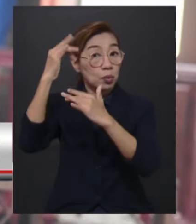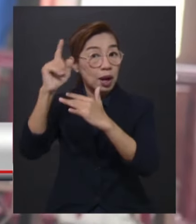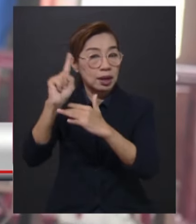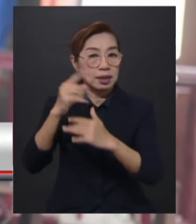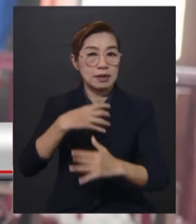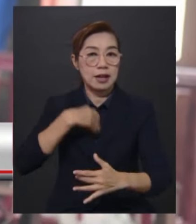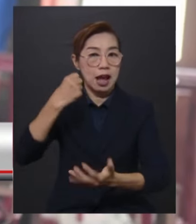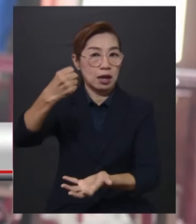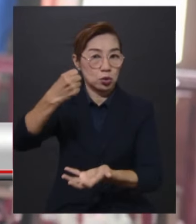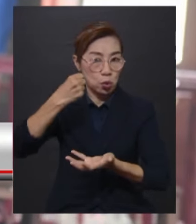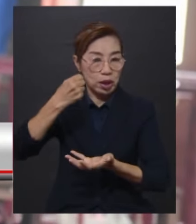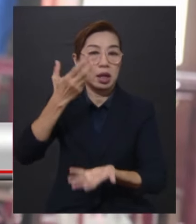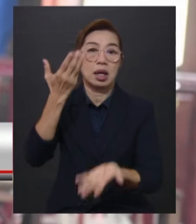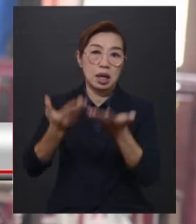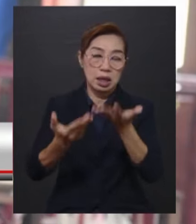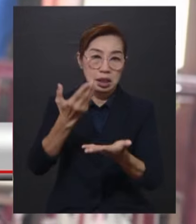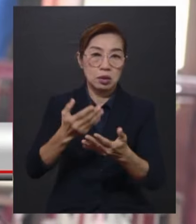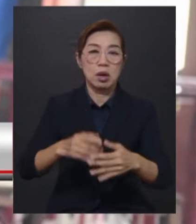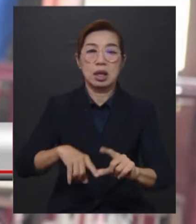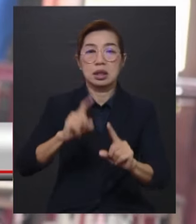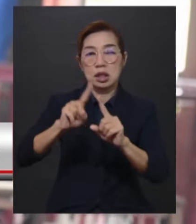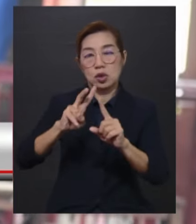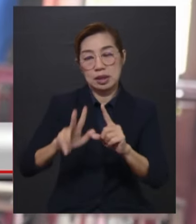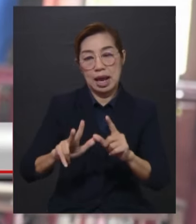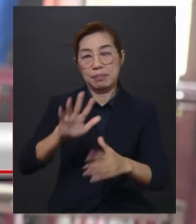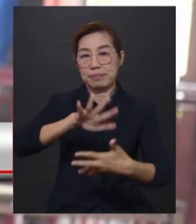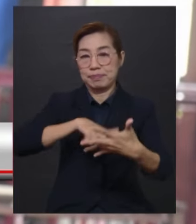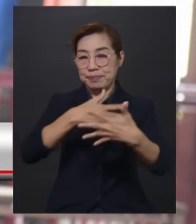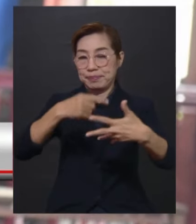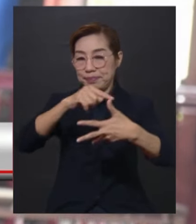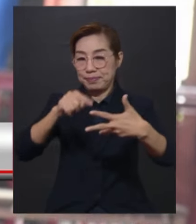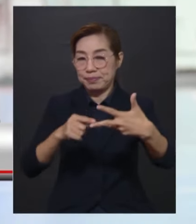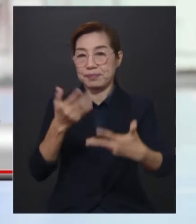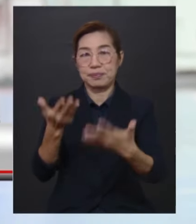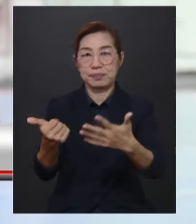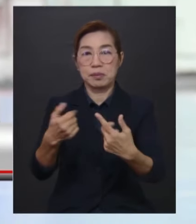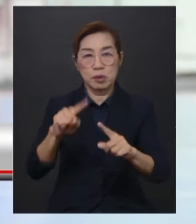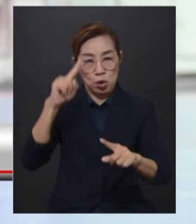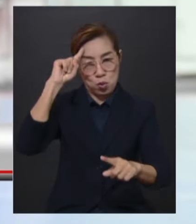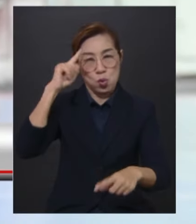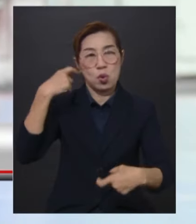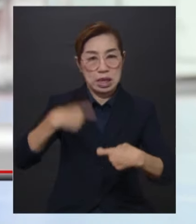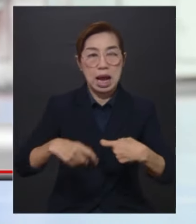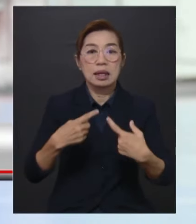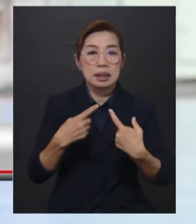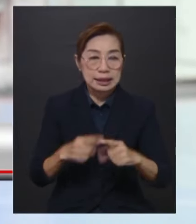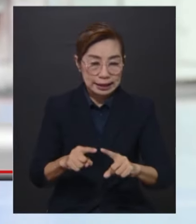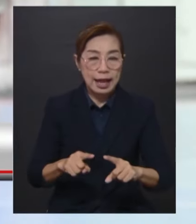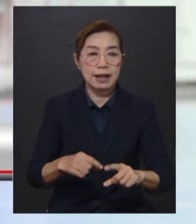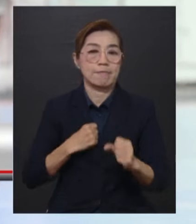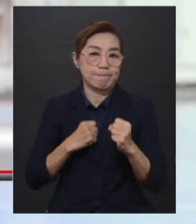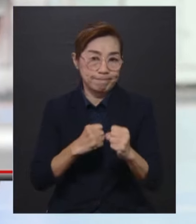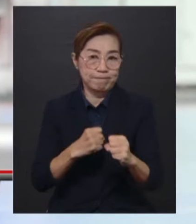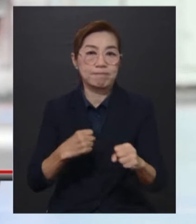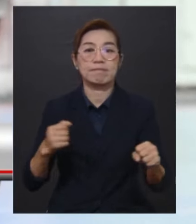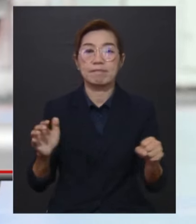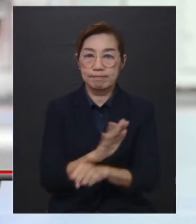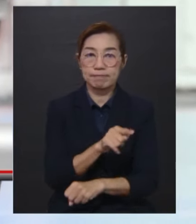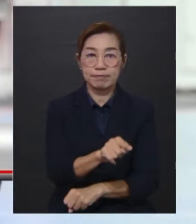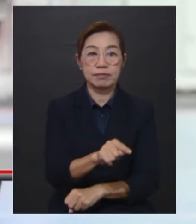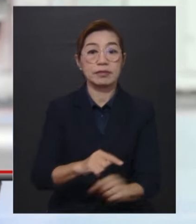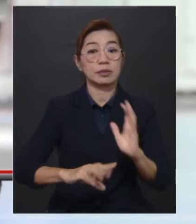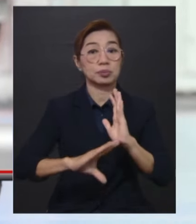ก็ต้องติด1ใน3ของตารางให้ได้นะครับซึ่งยอมรับว่านี่เป็นงานหนักแต่เราจะสู้อย่างเต็มที่สำหรับบลู